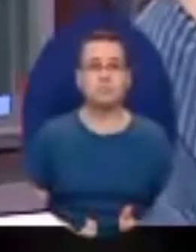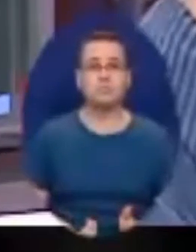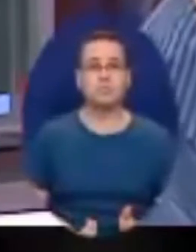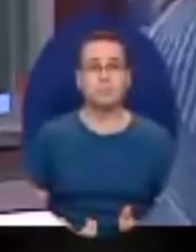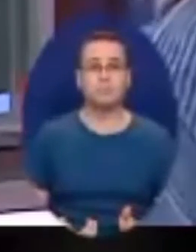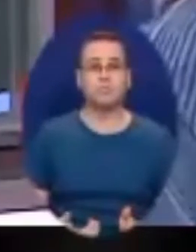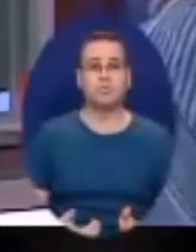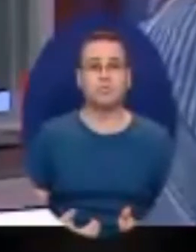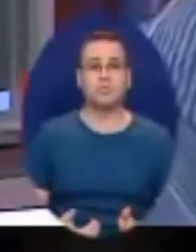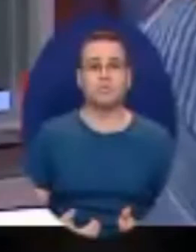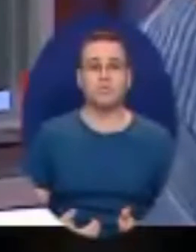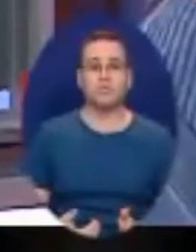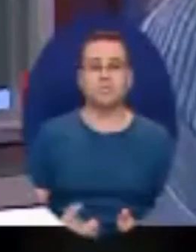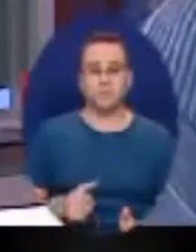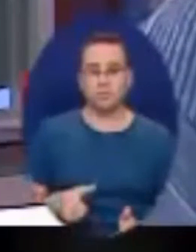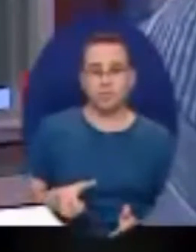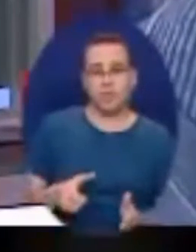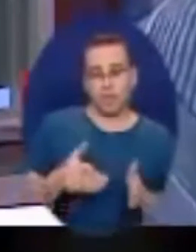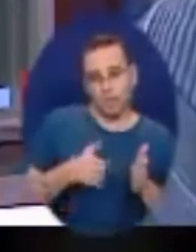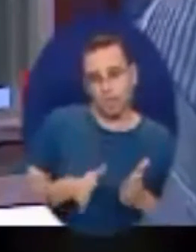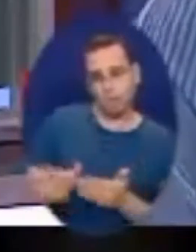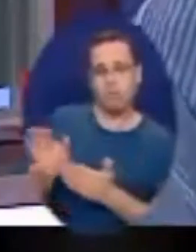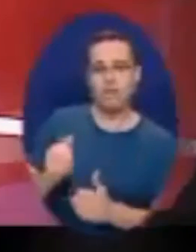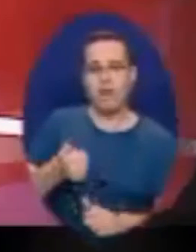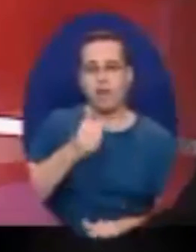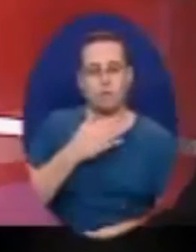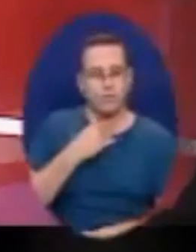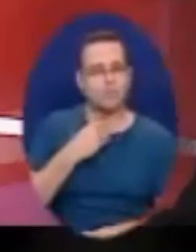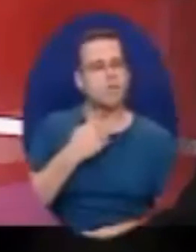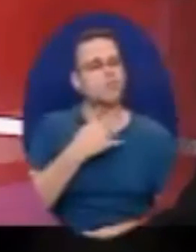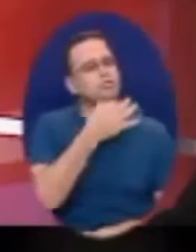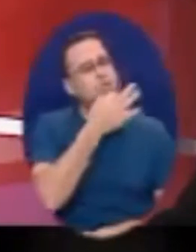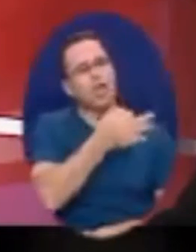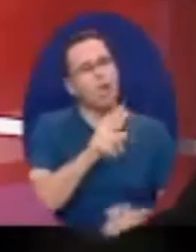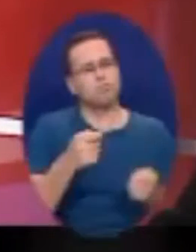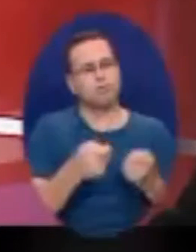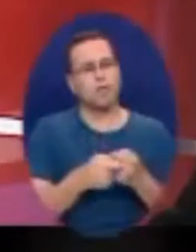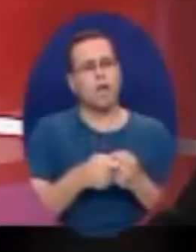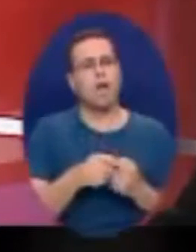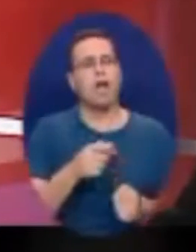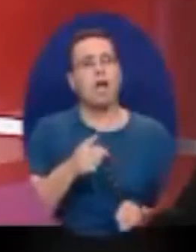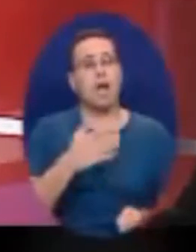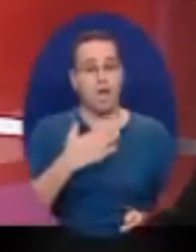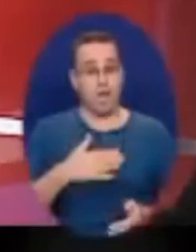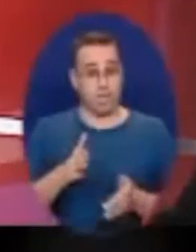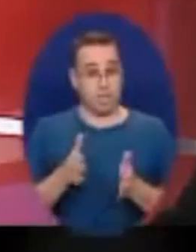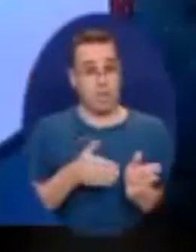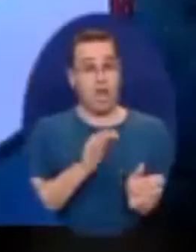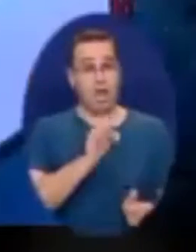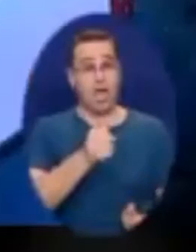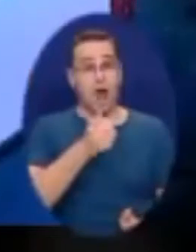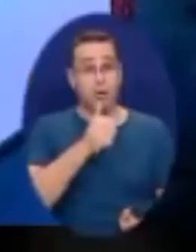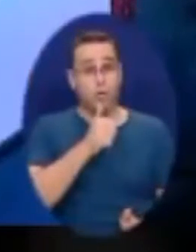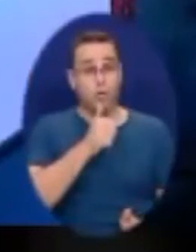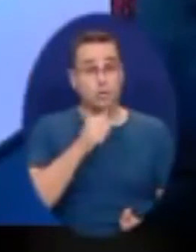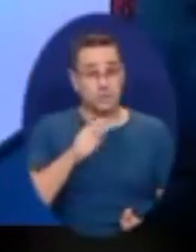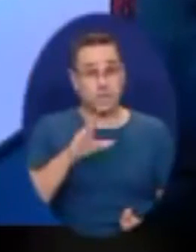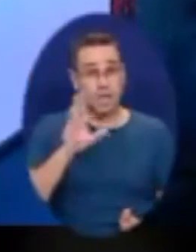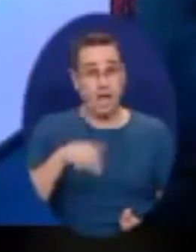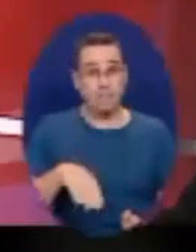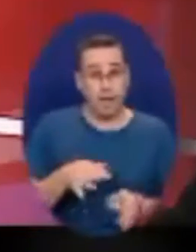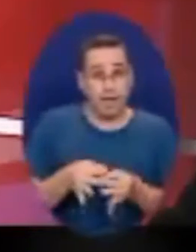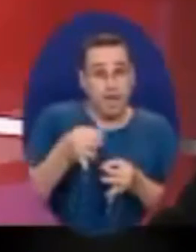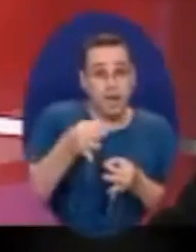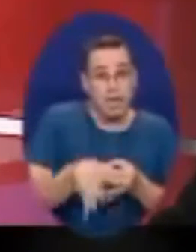שככה מתרכז לתוך התמכרות לאלכוהול. תגידי שאלה, אולי לא קשורה, הנטייה לאלכוהול היא גם גנטית? כן. כי אני מאמין